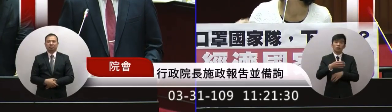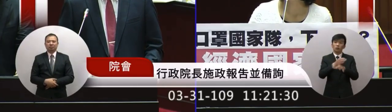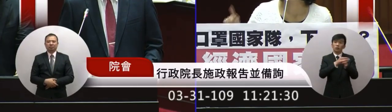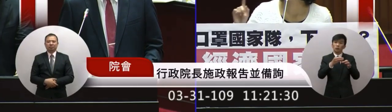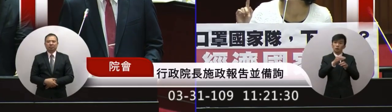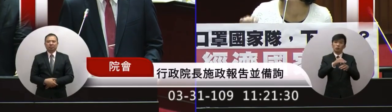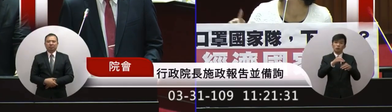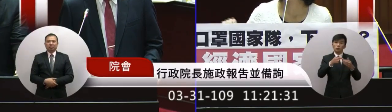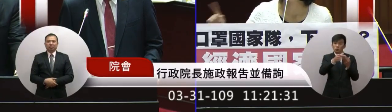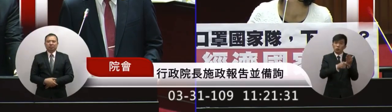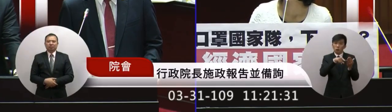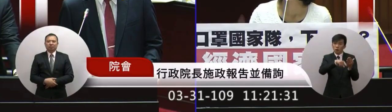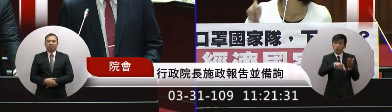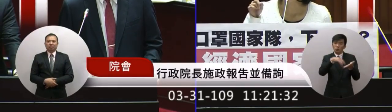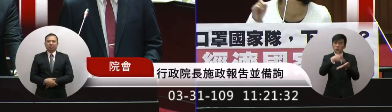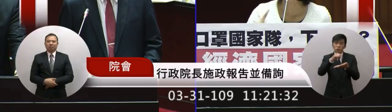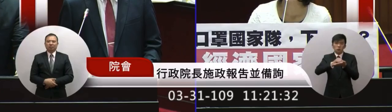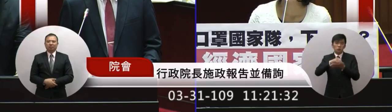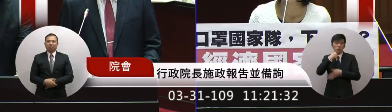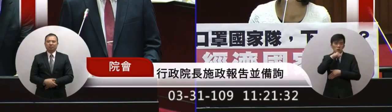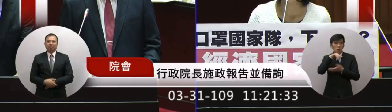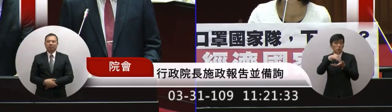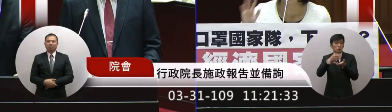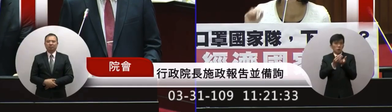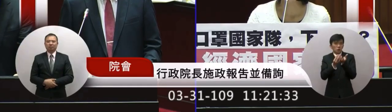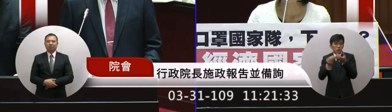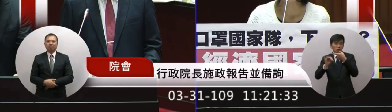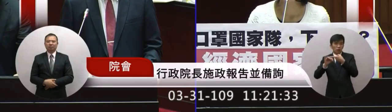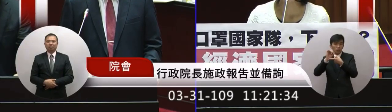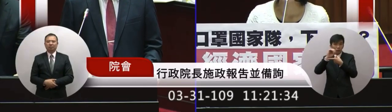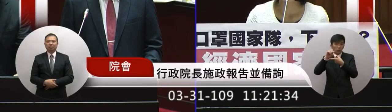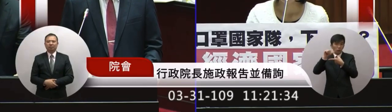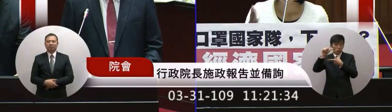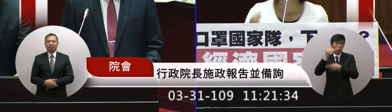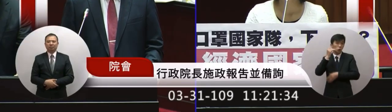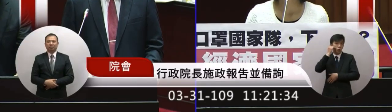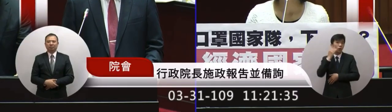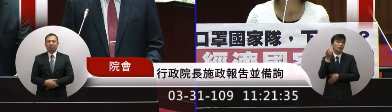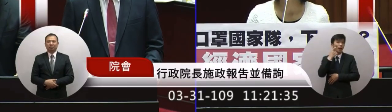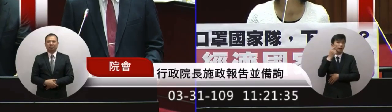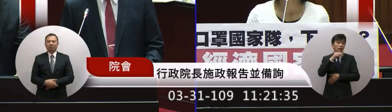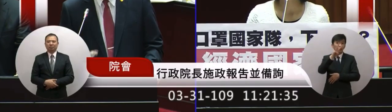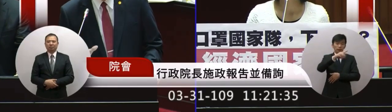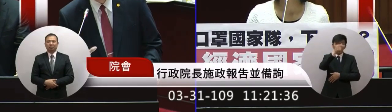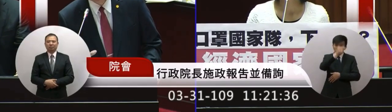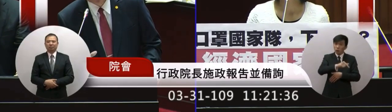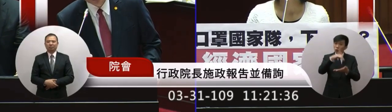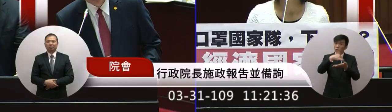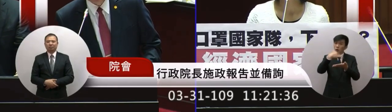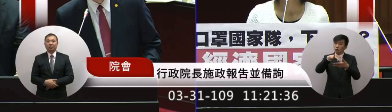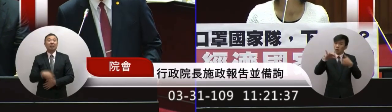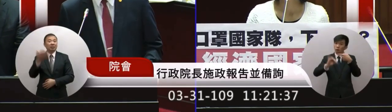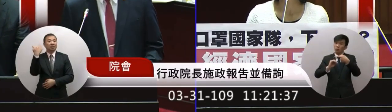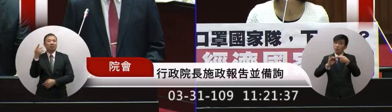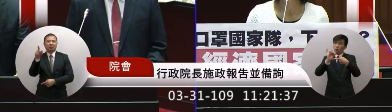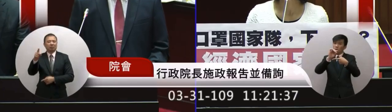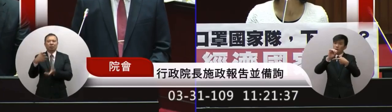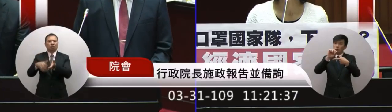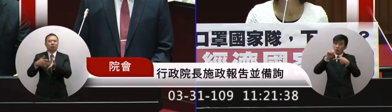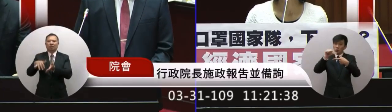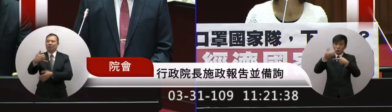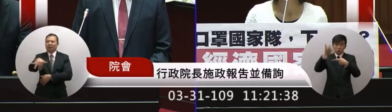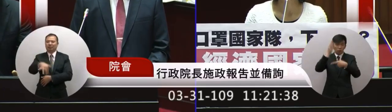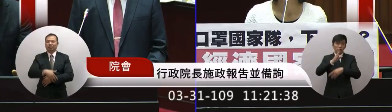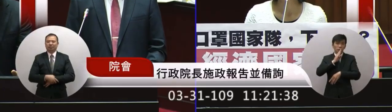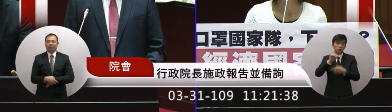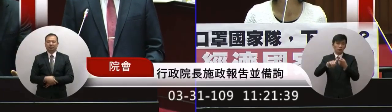有 GDP 占0.5%，但是如果是3000亿的话，安尼都不计啊，对不？ 嘉义，你准备省内啦？ 这个